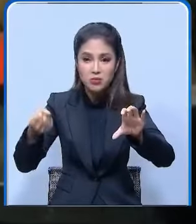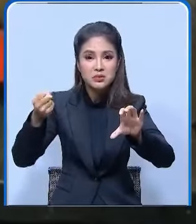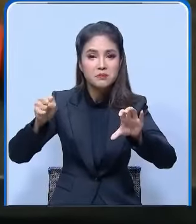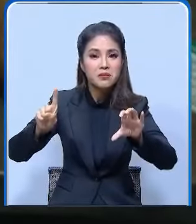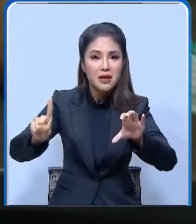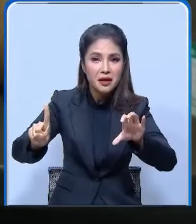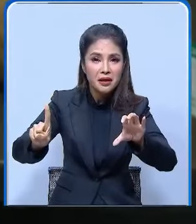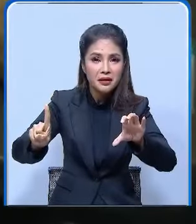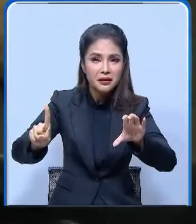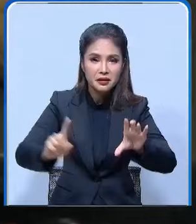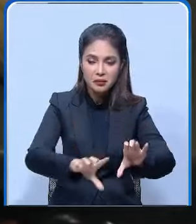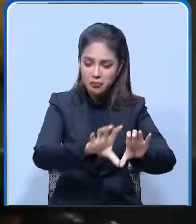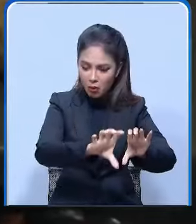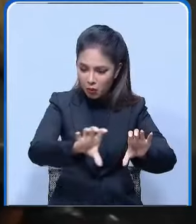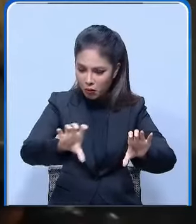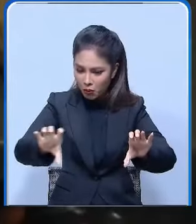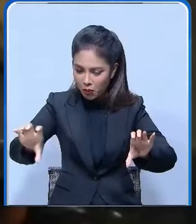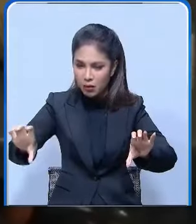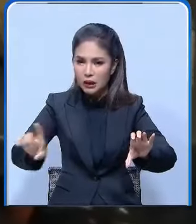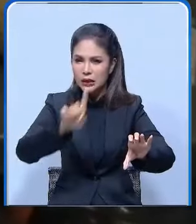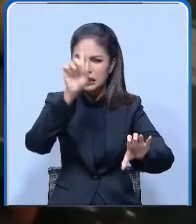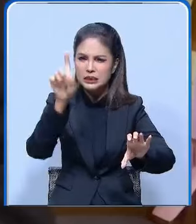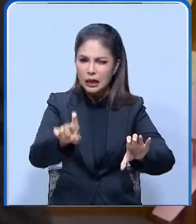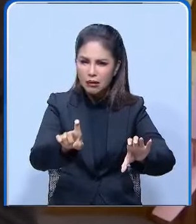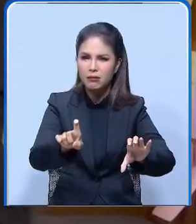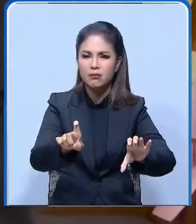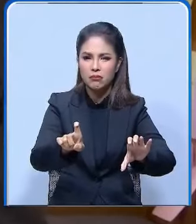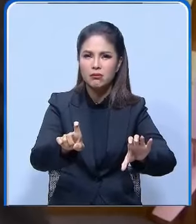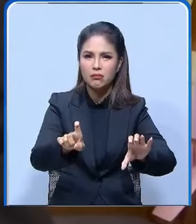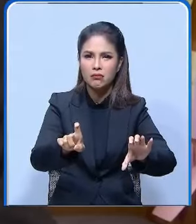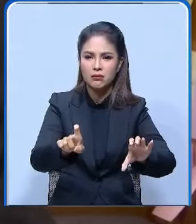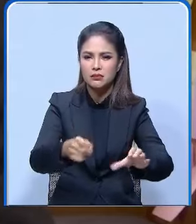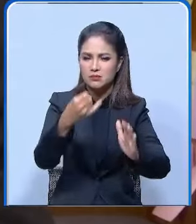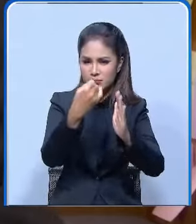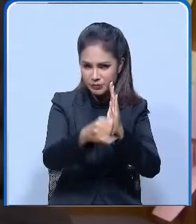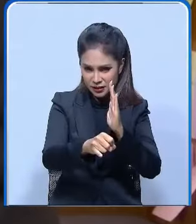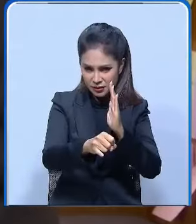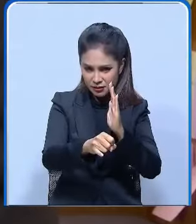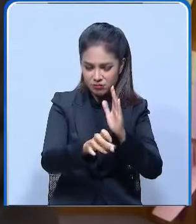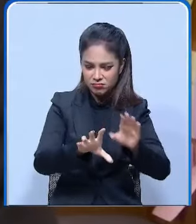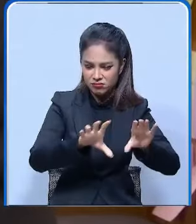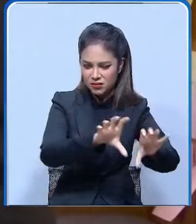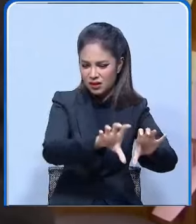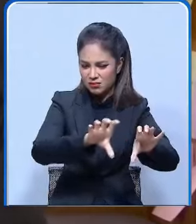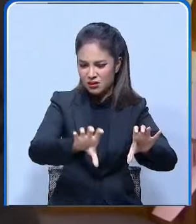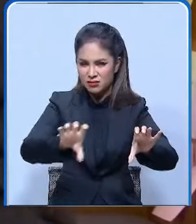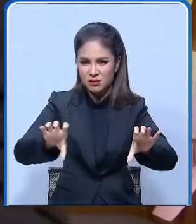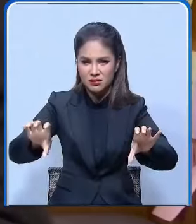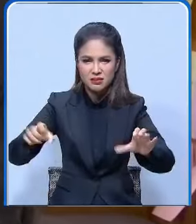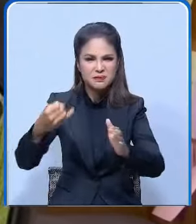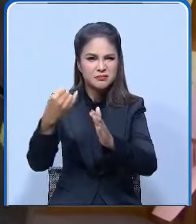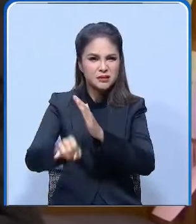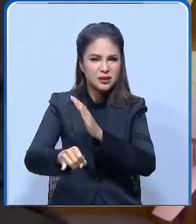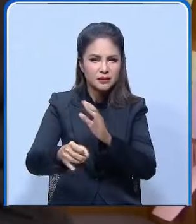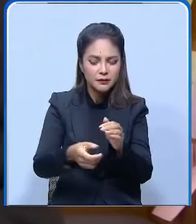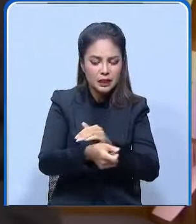ทำให้เกิดคำถามมากมายในเวลานี ้การติดตั้งมันผิดแน่นอนอยู่แล้วอย่างที่เราเห็นกันทีนี้ทำอย่างไรเขาก็ต้องซุก